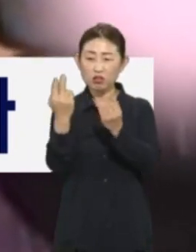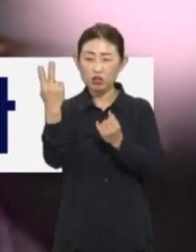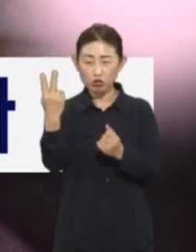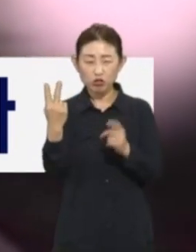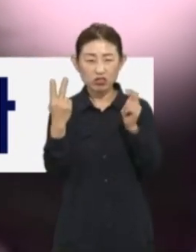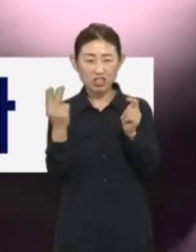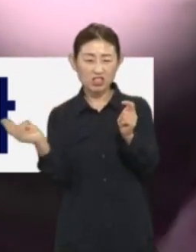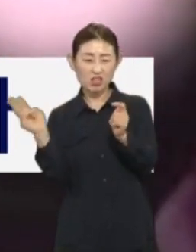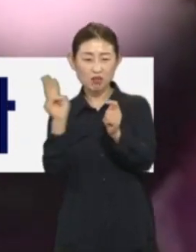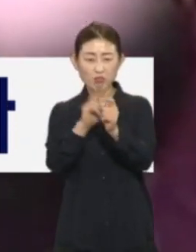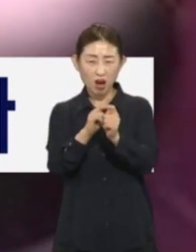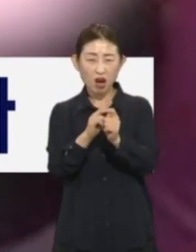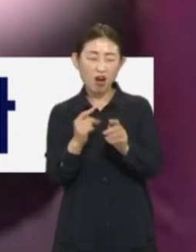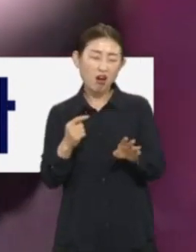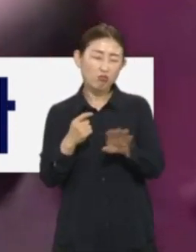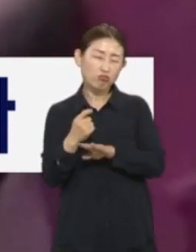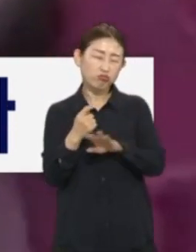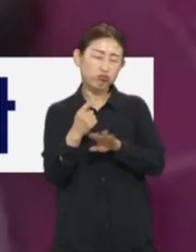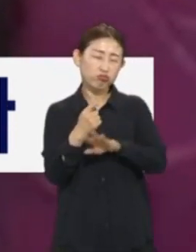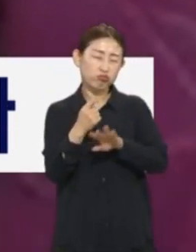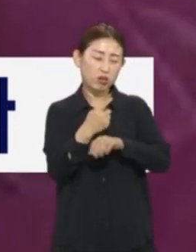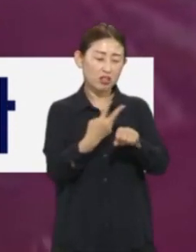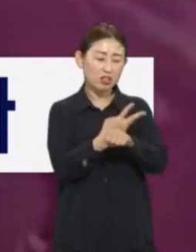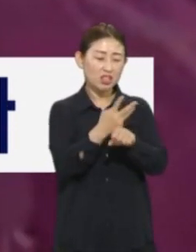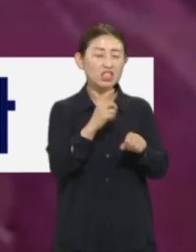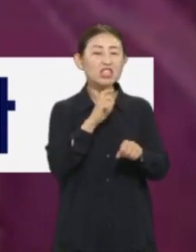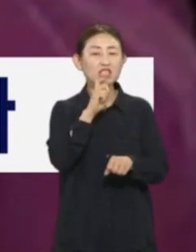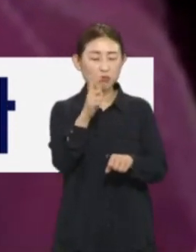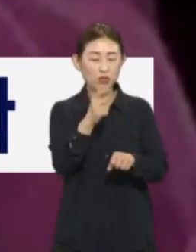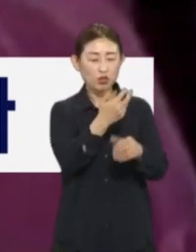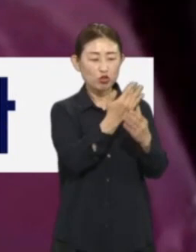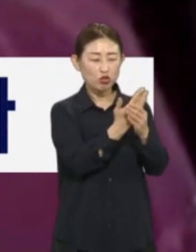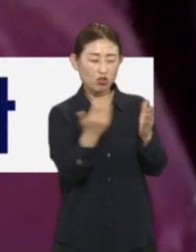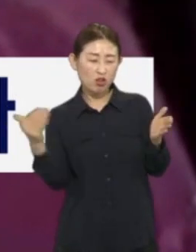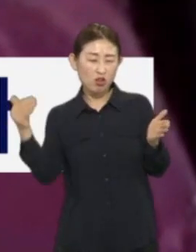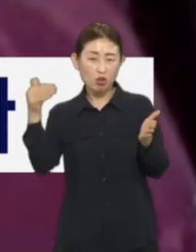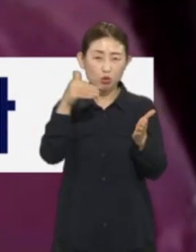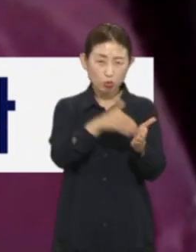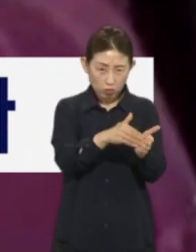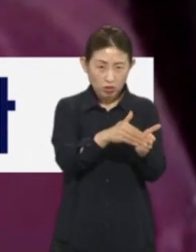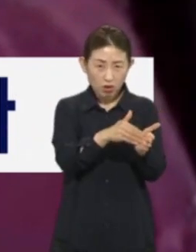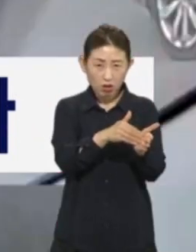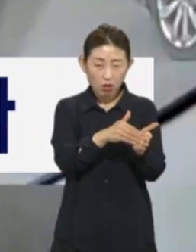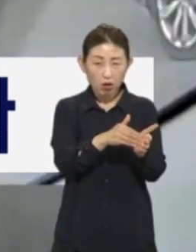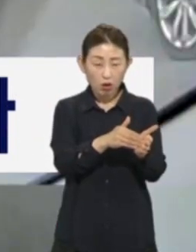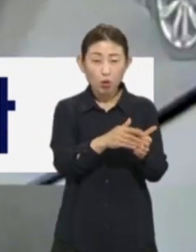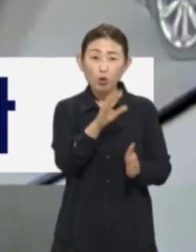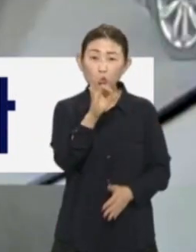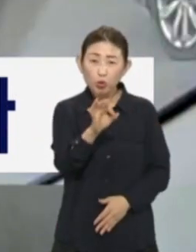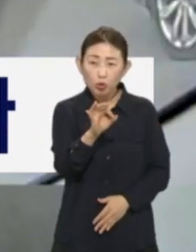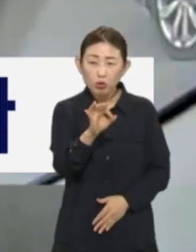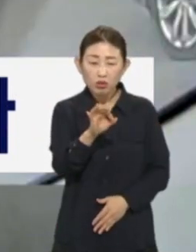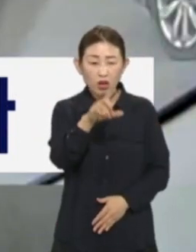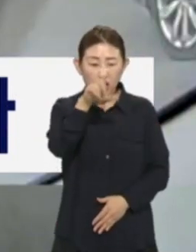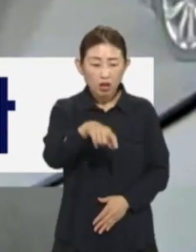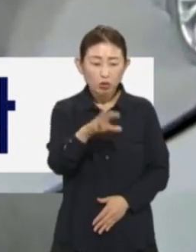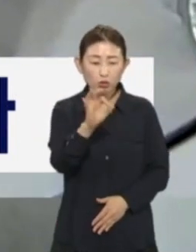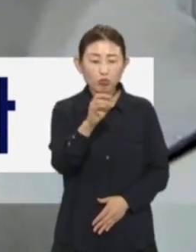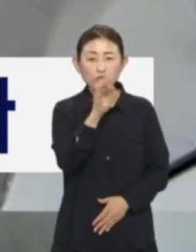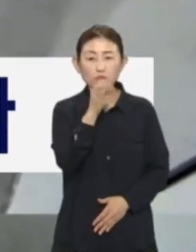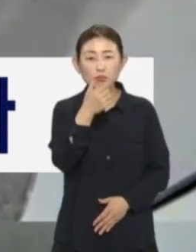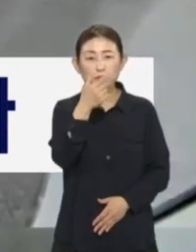택시에 탑승한 여자 승객 2명은 3시간 10분에 걸쳐 대전 유성구 원내동까지 이동했지만 카드 잔액이